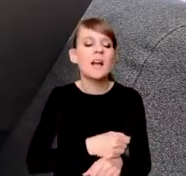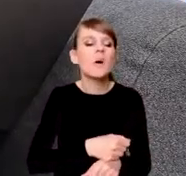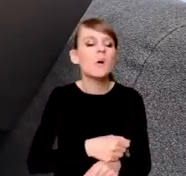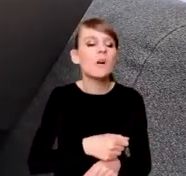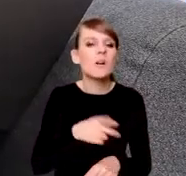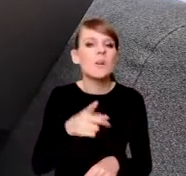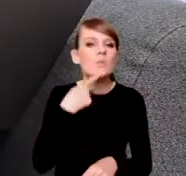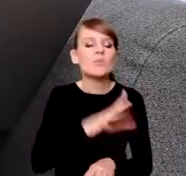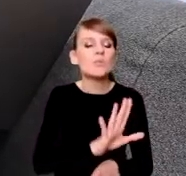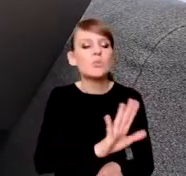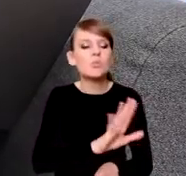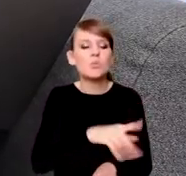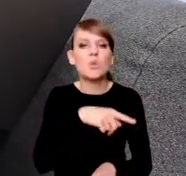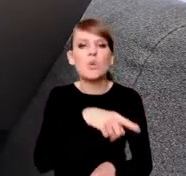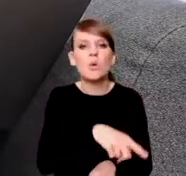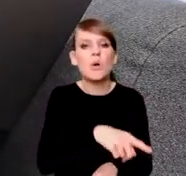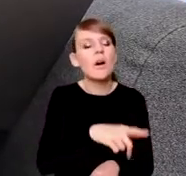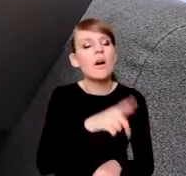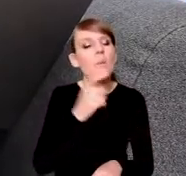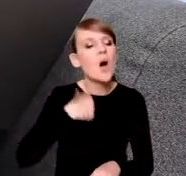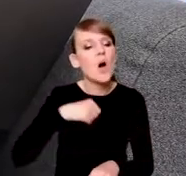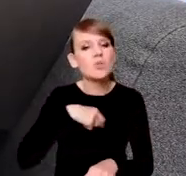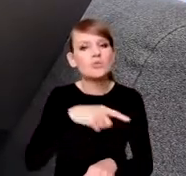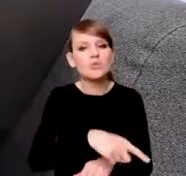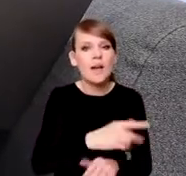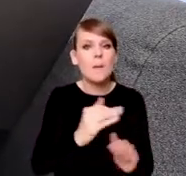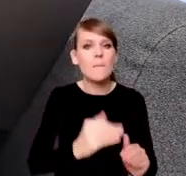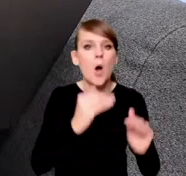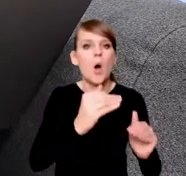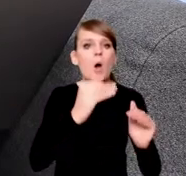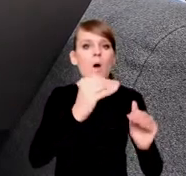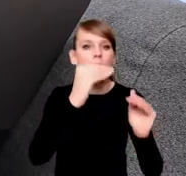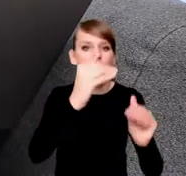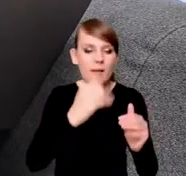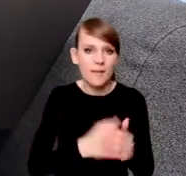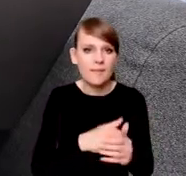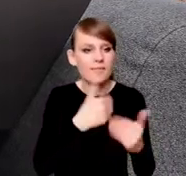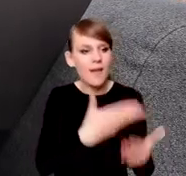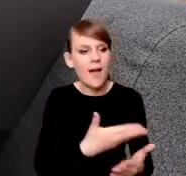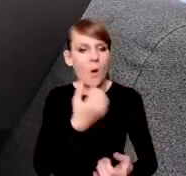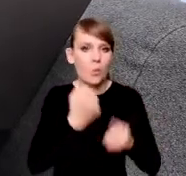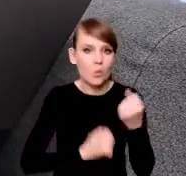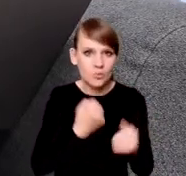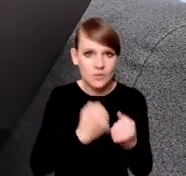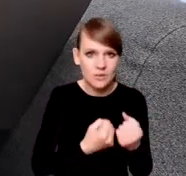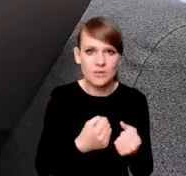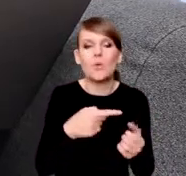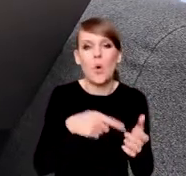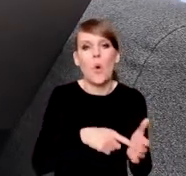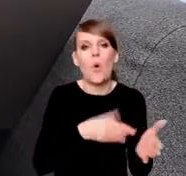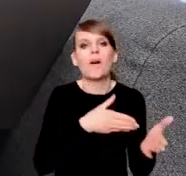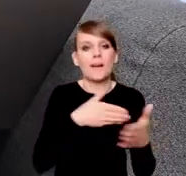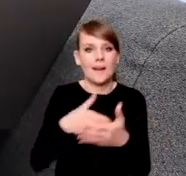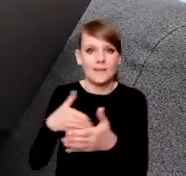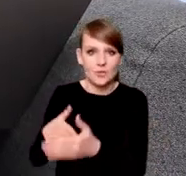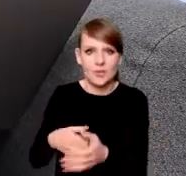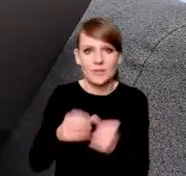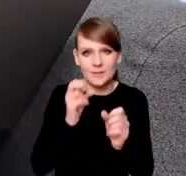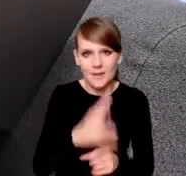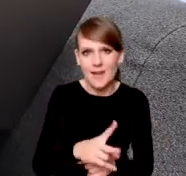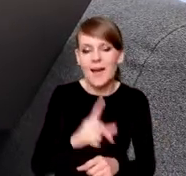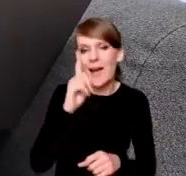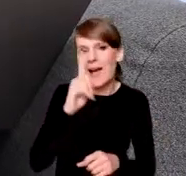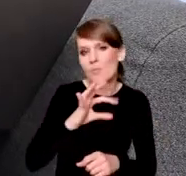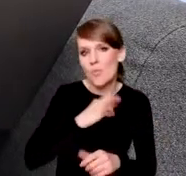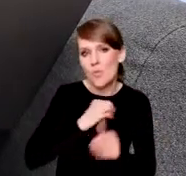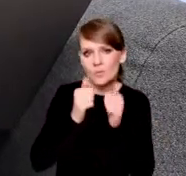kiedy zajmiecie te wyższe stanowiska, to wtedy rzeczywiście to jest ograniczenie. Ale na tym polega moim